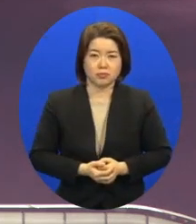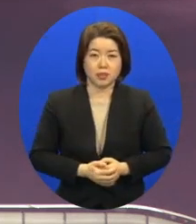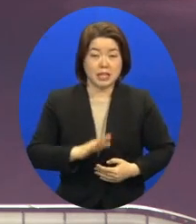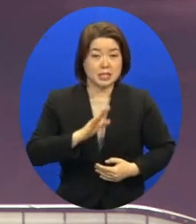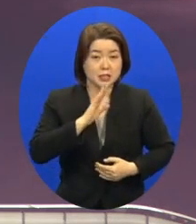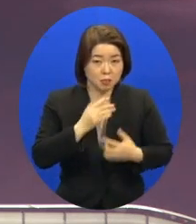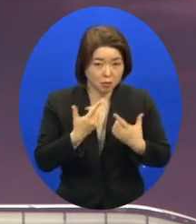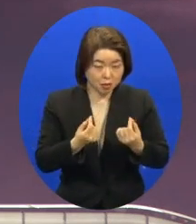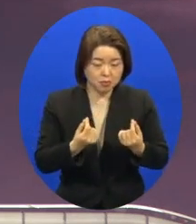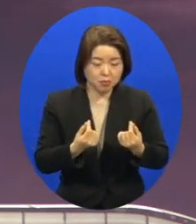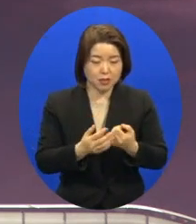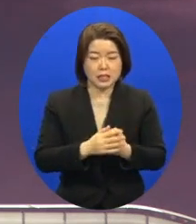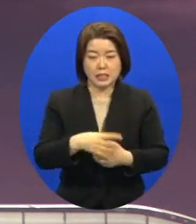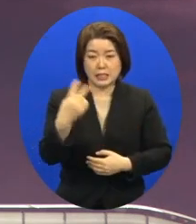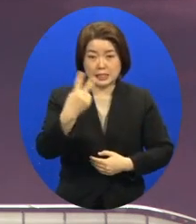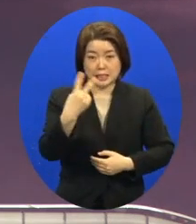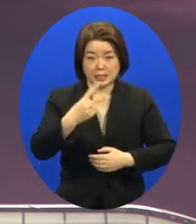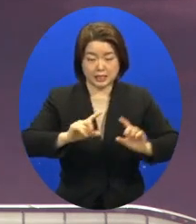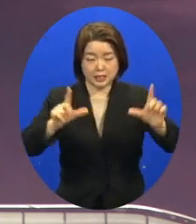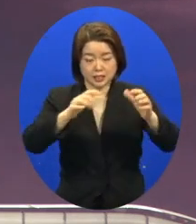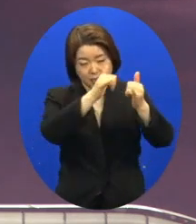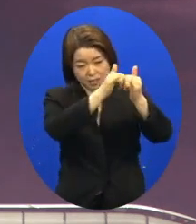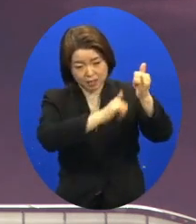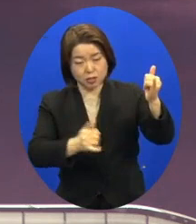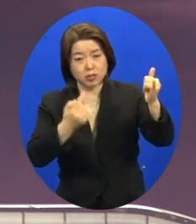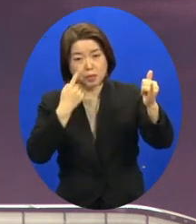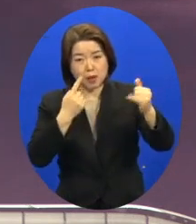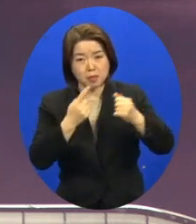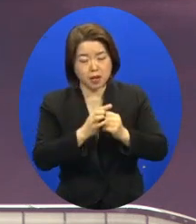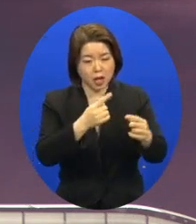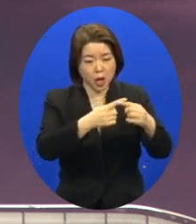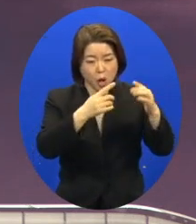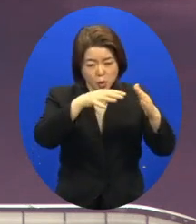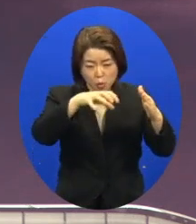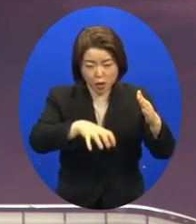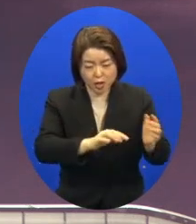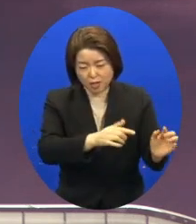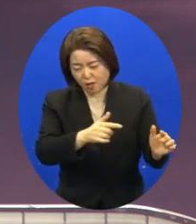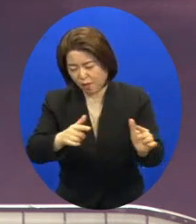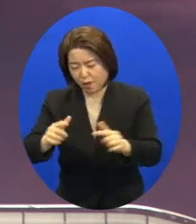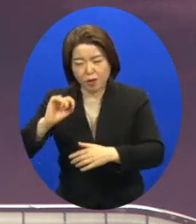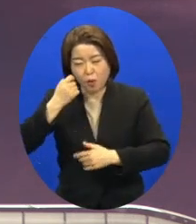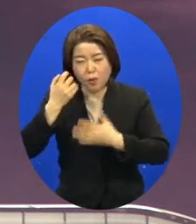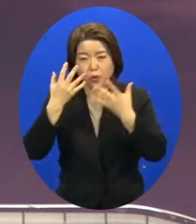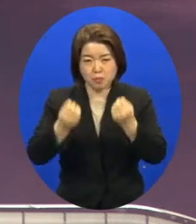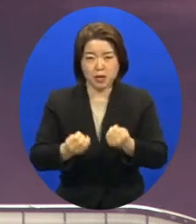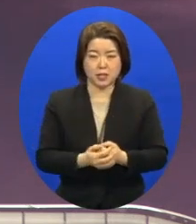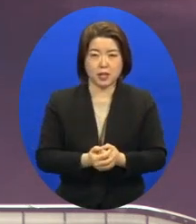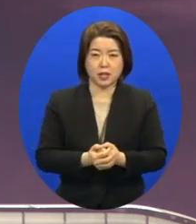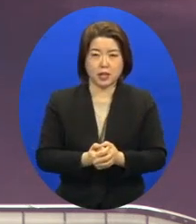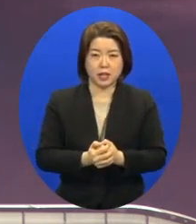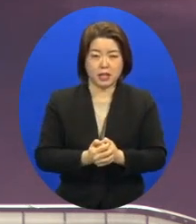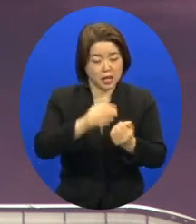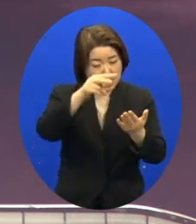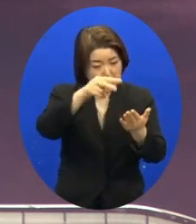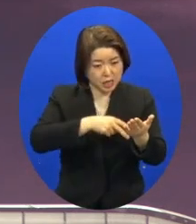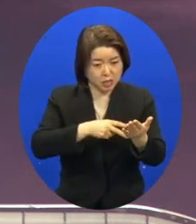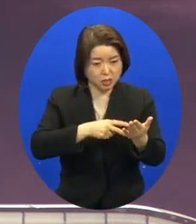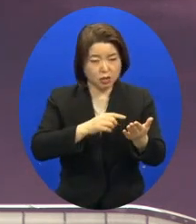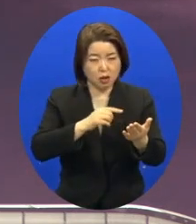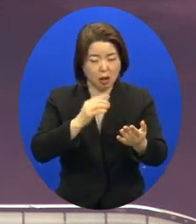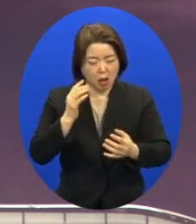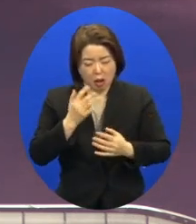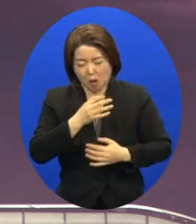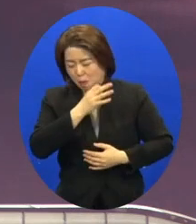그래서 2000년 역사를 가만히 보면 별의별 교회에 어려움이 많았고 정말 읽기도 얼굴이